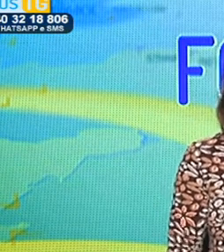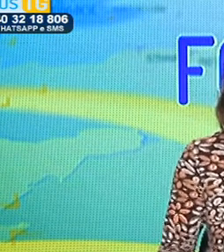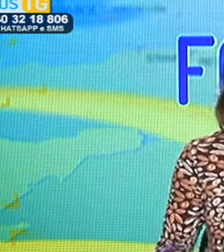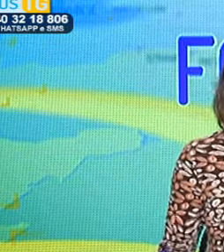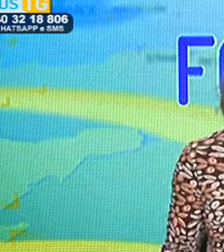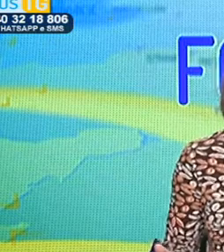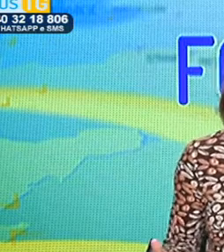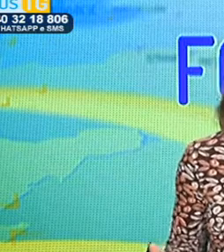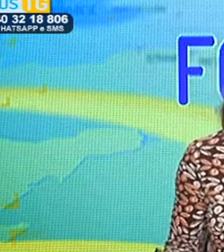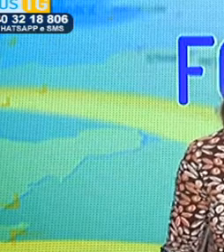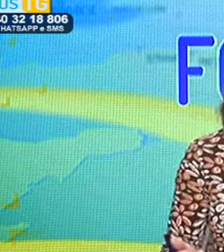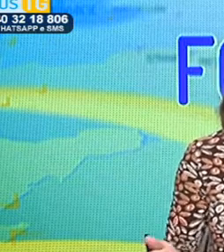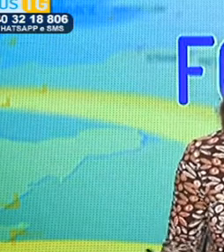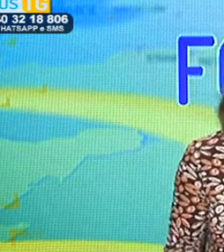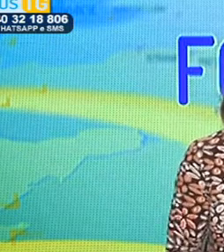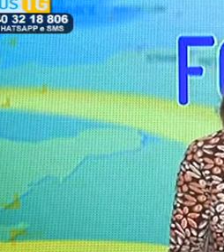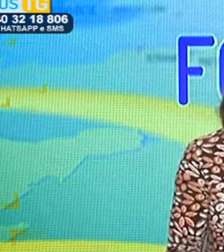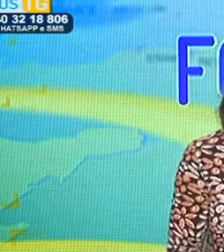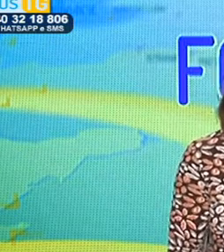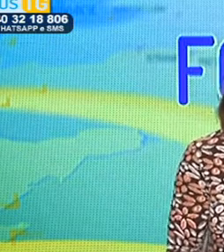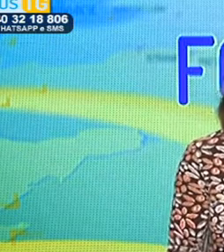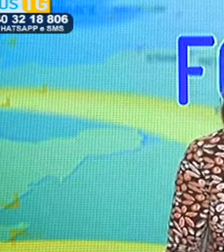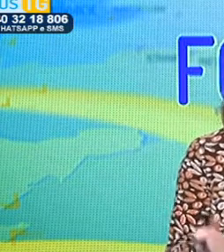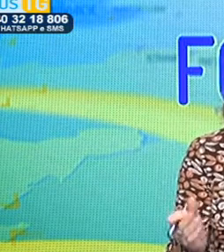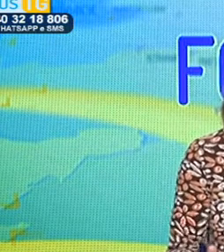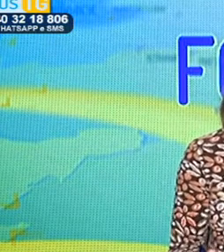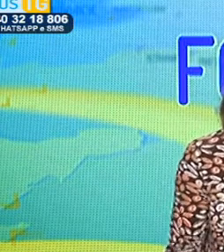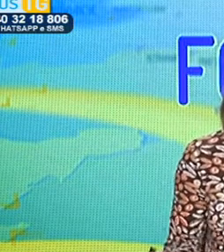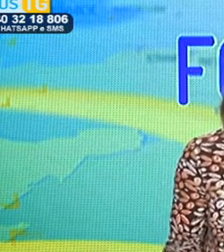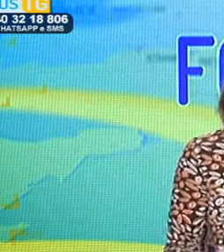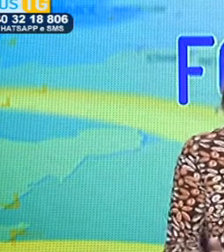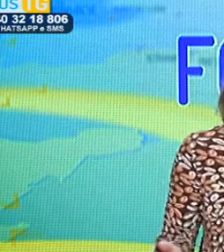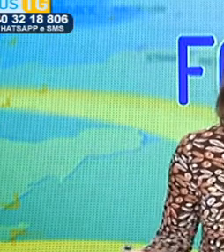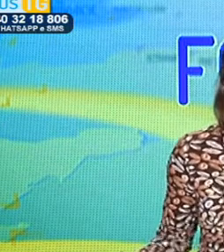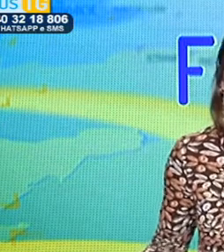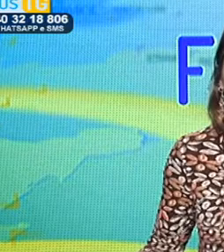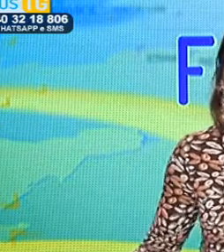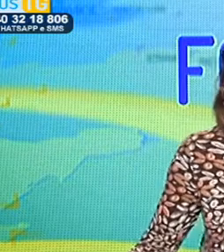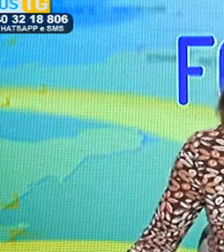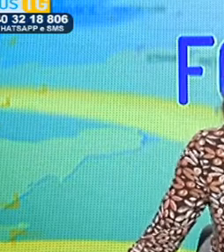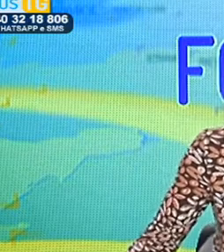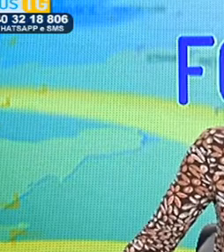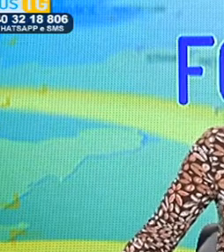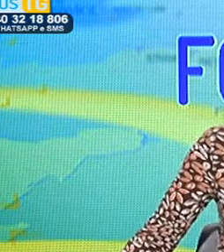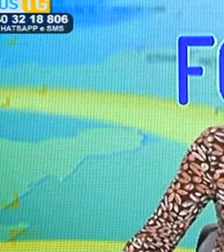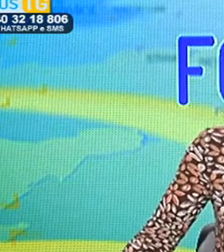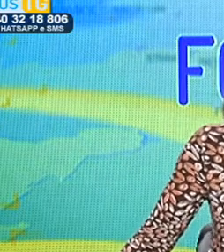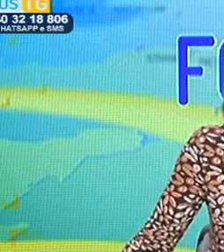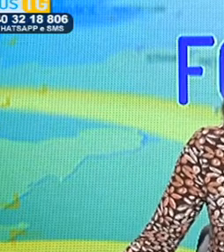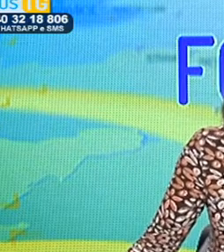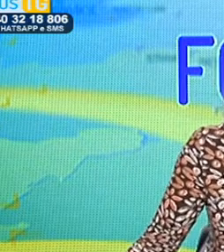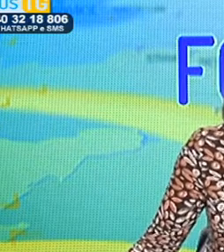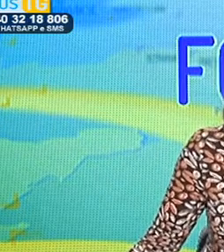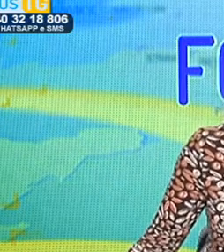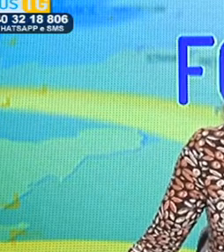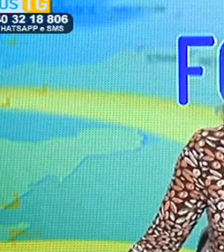non solo. Purtroppo abbiamo sentito, insomma, lo sappiamo benissimo com'è la situazione, il governo ha deciso di chiudere e adesso loro stanno in